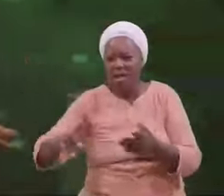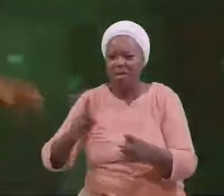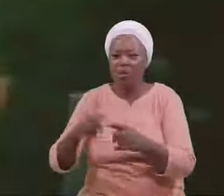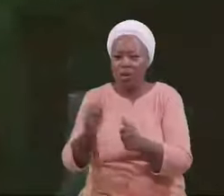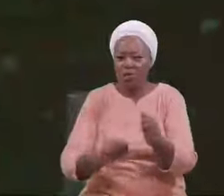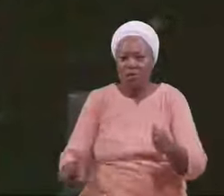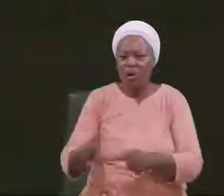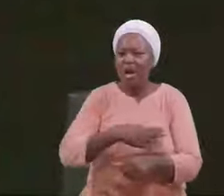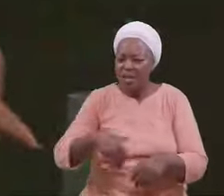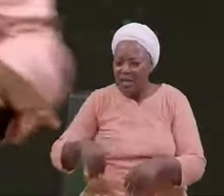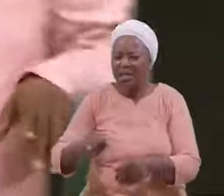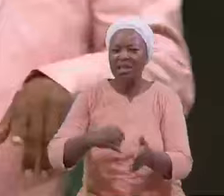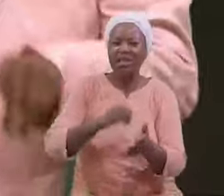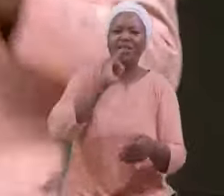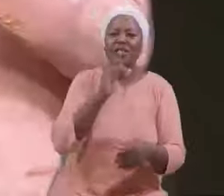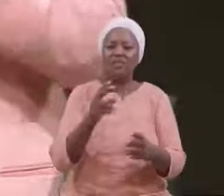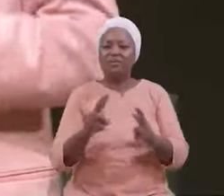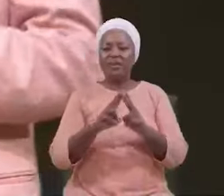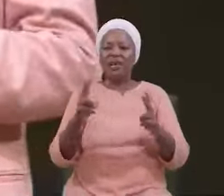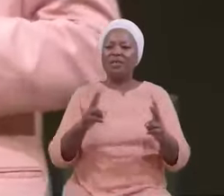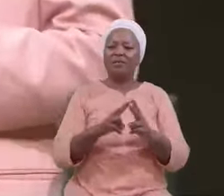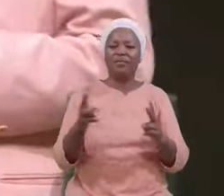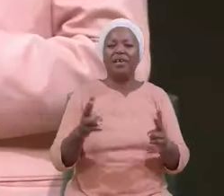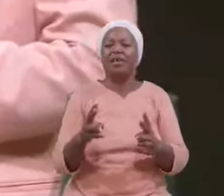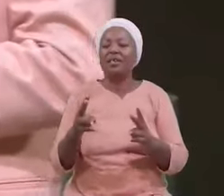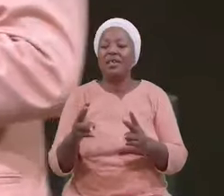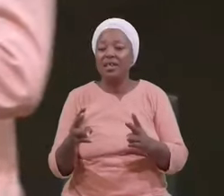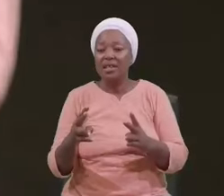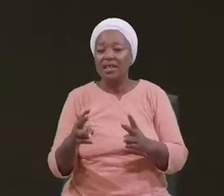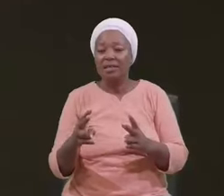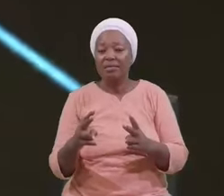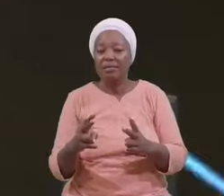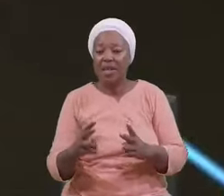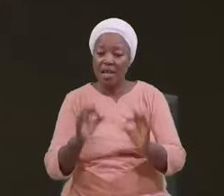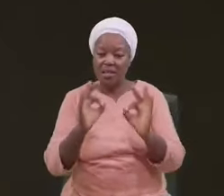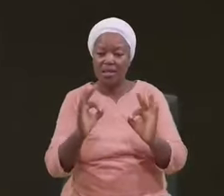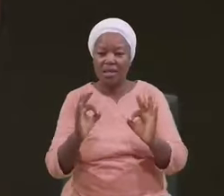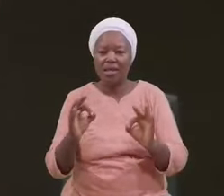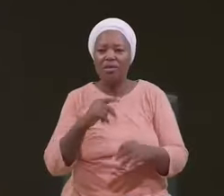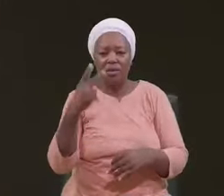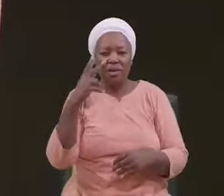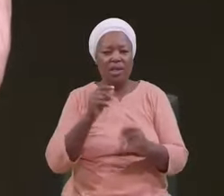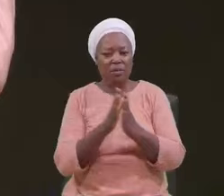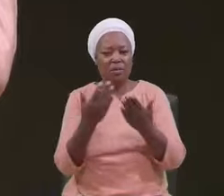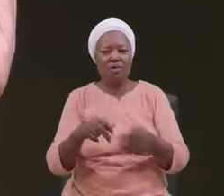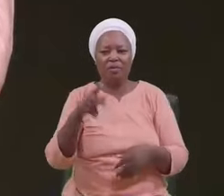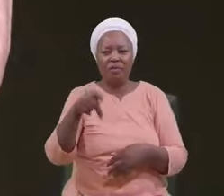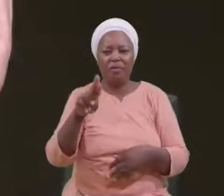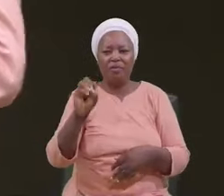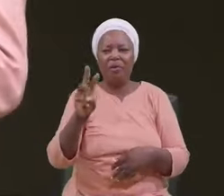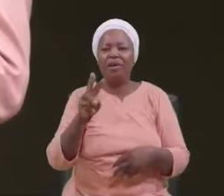mais très profond. Je vois Proverbe chapitre 18, verset